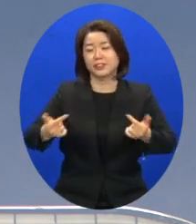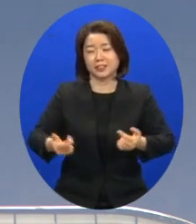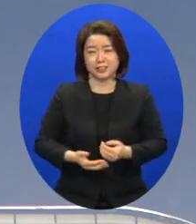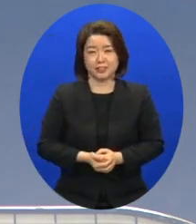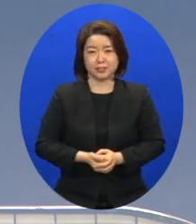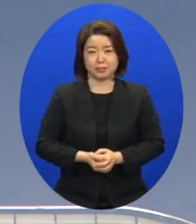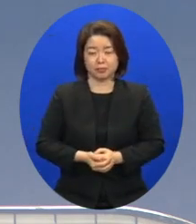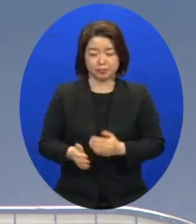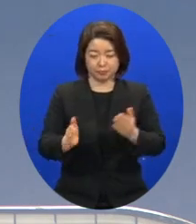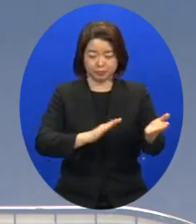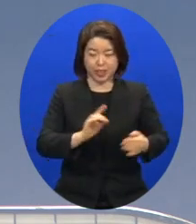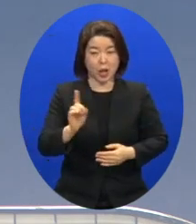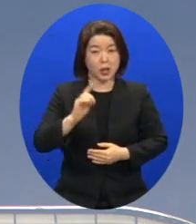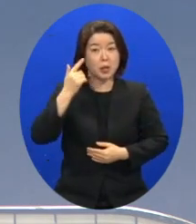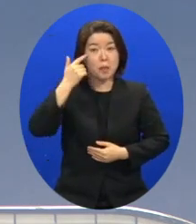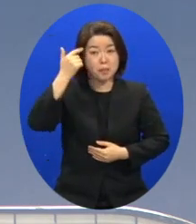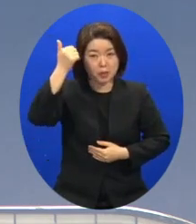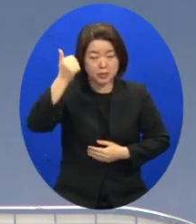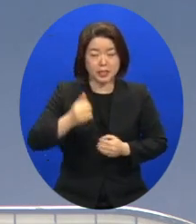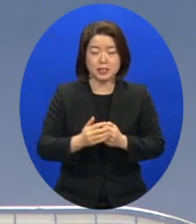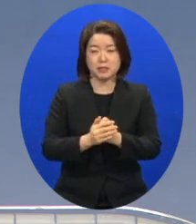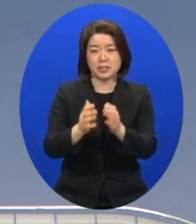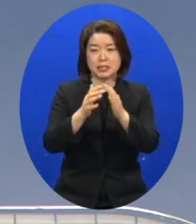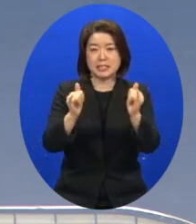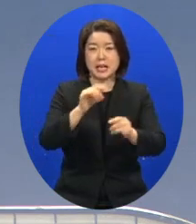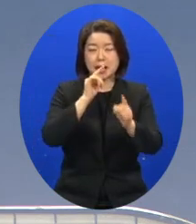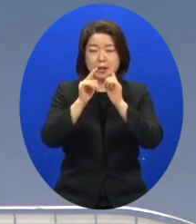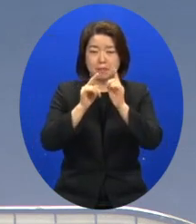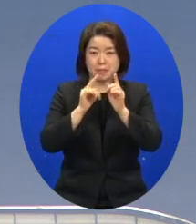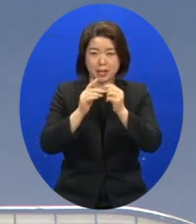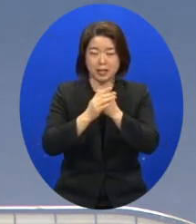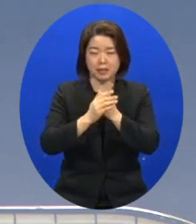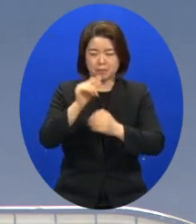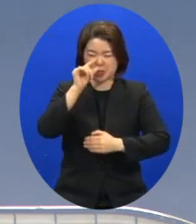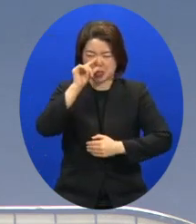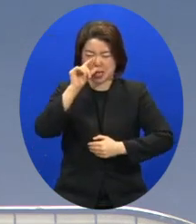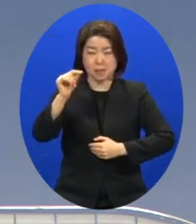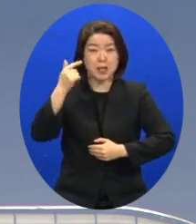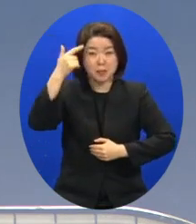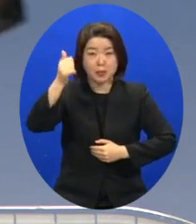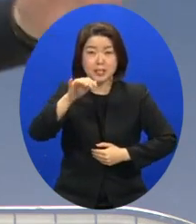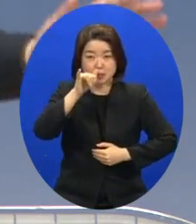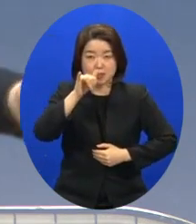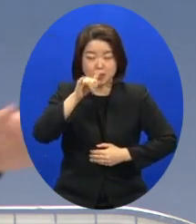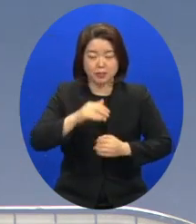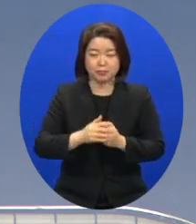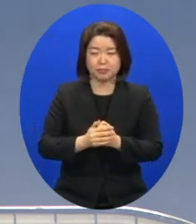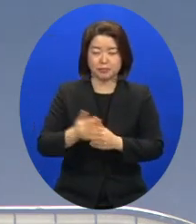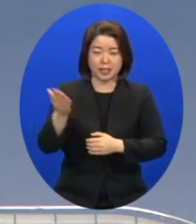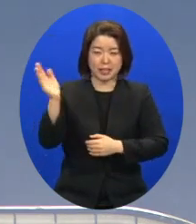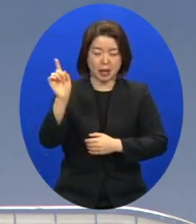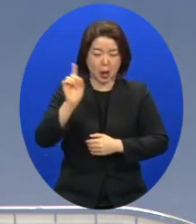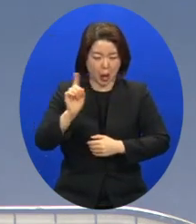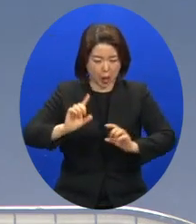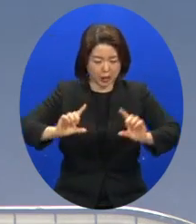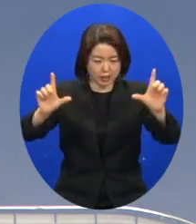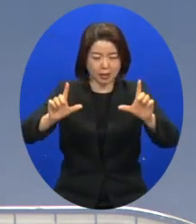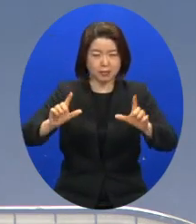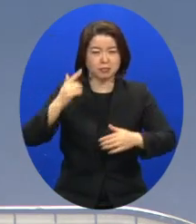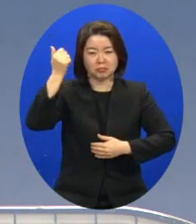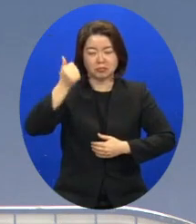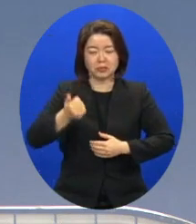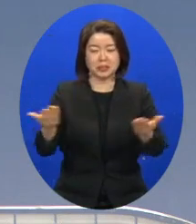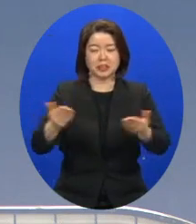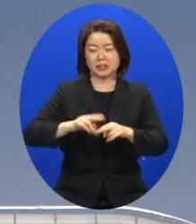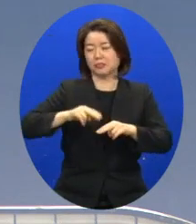사람의 말에 굉장히 예민한 분이 계셨는데 어느날 목회 그만 2시 겟다 그랬어 어느